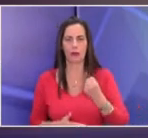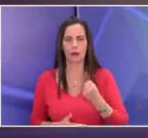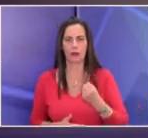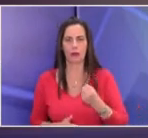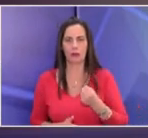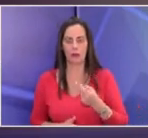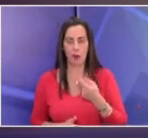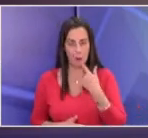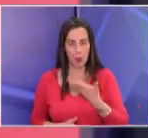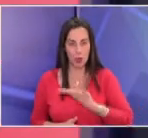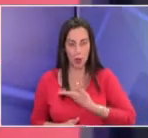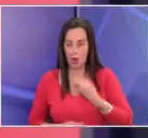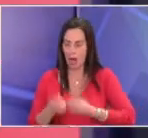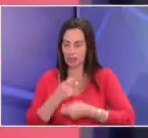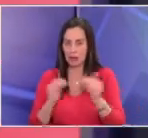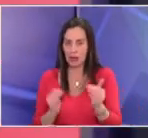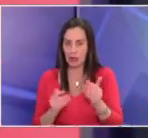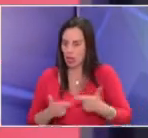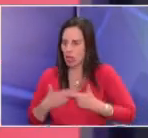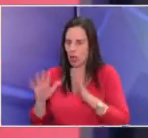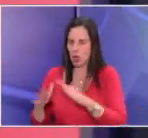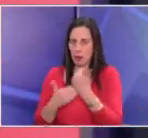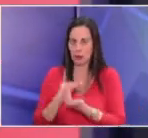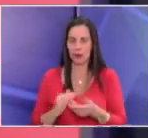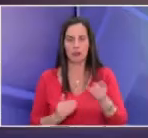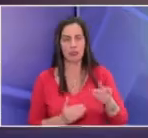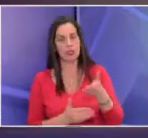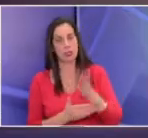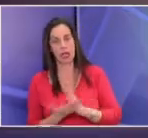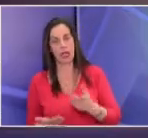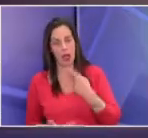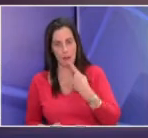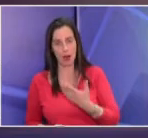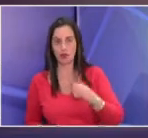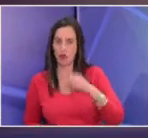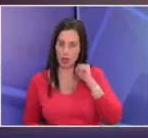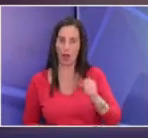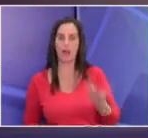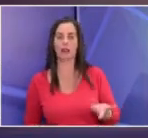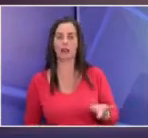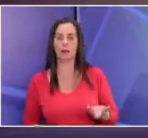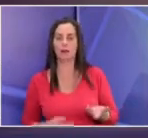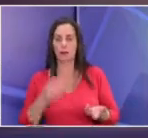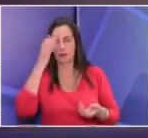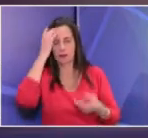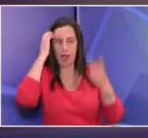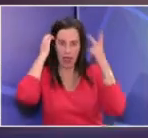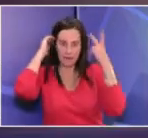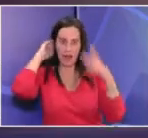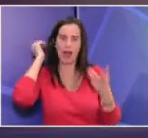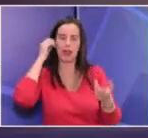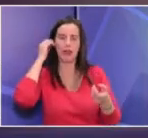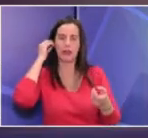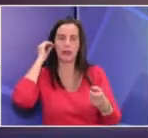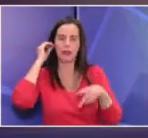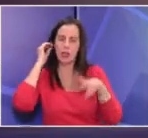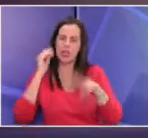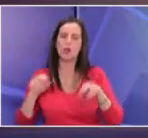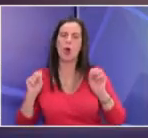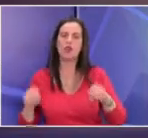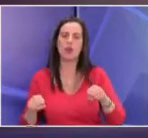הם הולכים לעלות עם בולדוזר על אבן גבירול ולבנות מחדש את השבילי אופניים הקקמאי כאלה. עכשיו, אנחנו לא שמים לב לזה, אבל